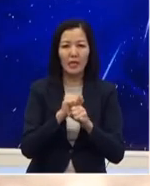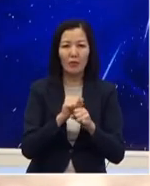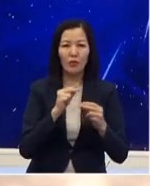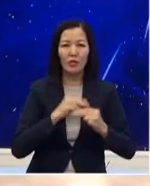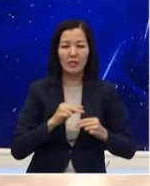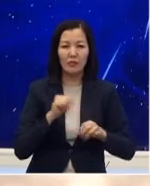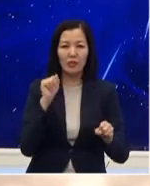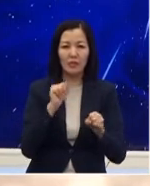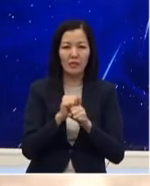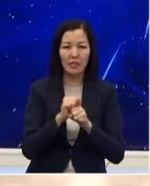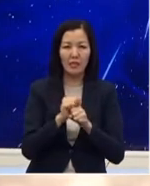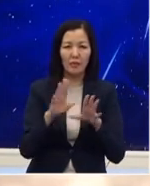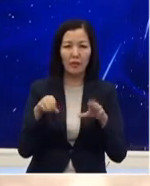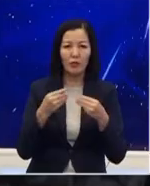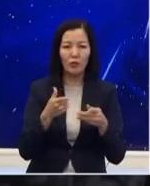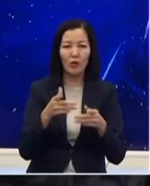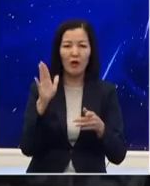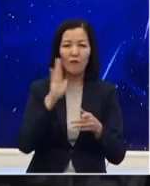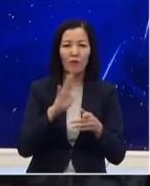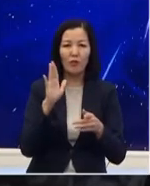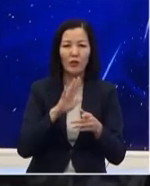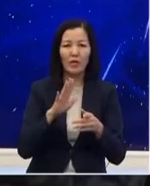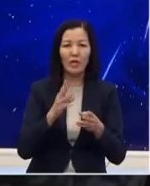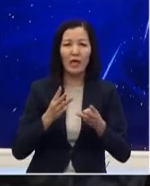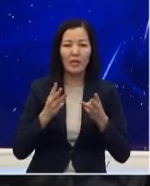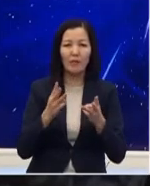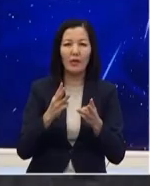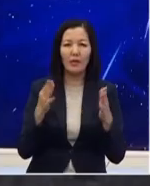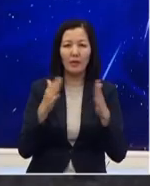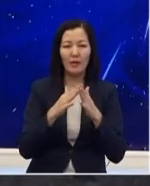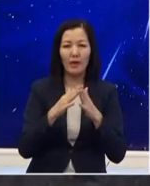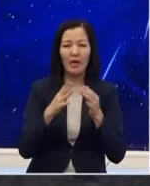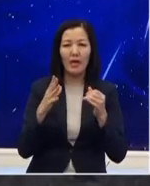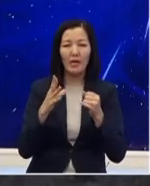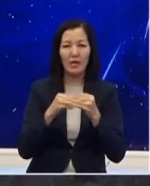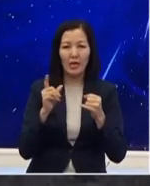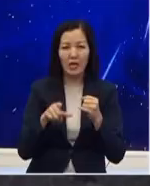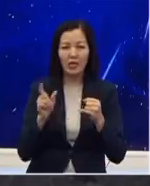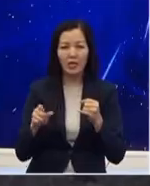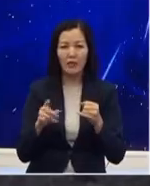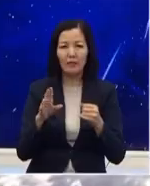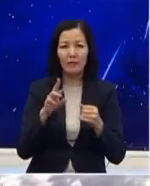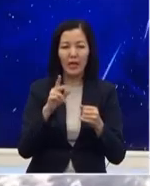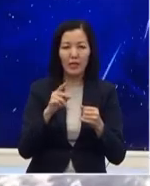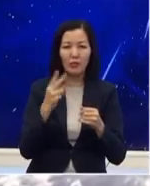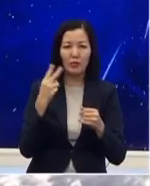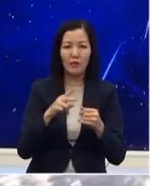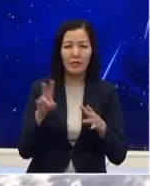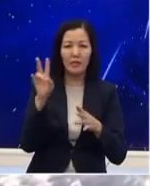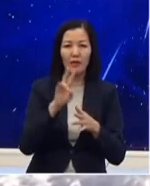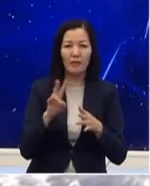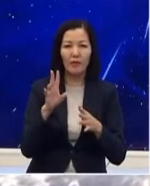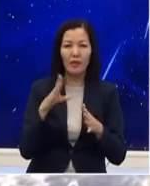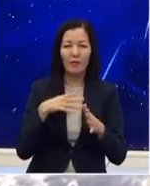перестали работать насосные станции, подающие воду и отопление в дома горожан. В пятницу 20 ноября в Приморье